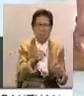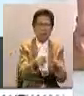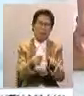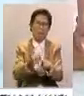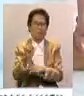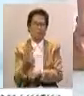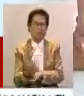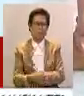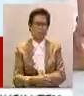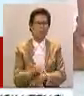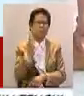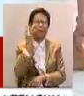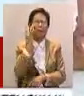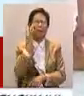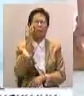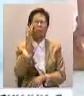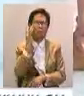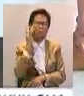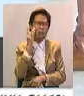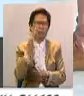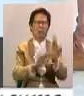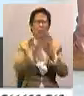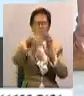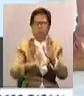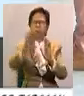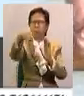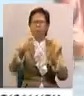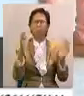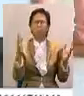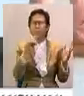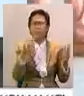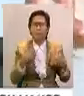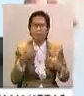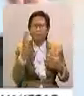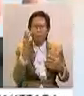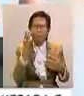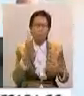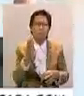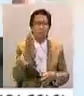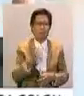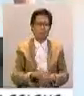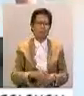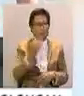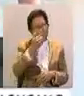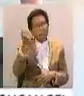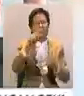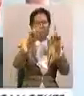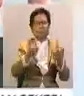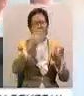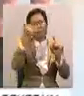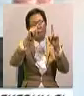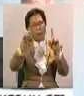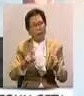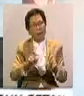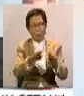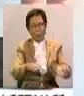lah. Sebab tak tahu apa-apa dia, ada naik ke ada turun ke, macam tu kan. Kalau boleh kita adakan periksa tu macam budak pun